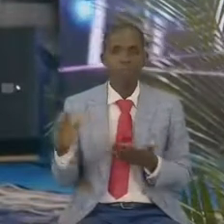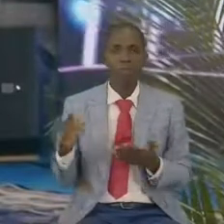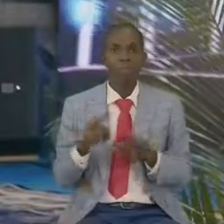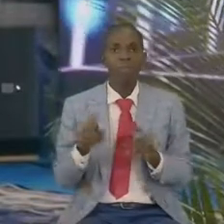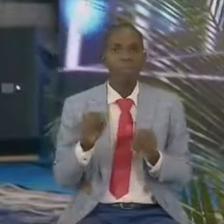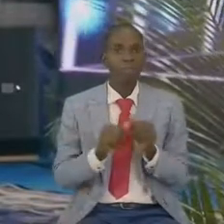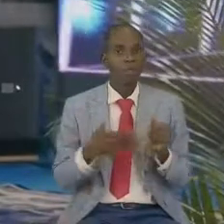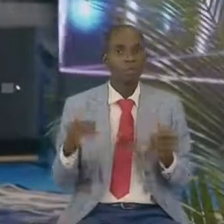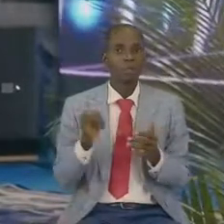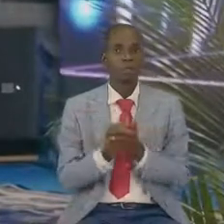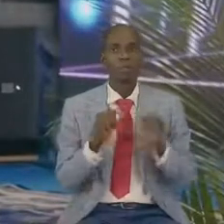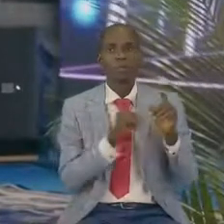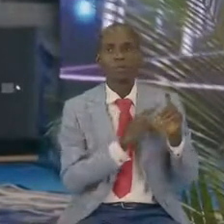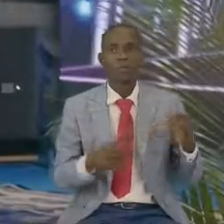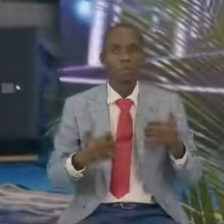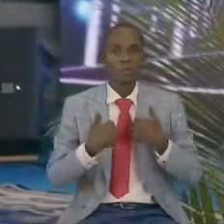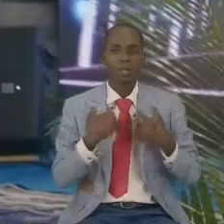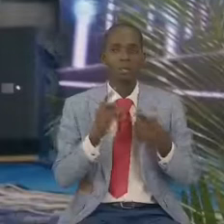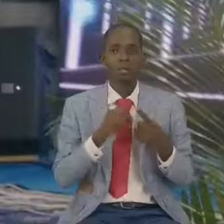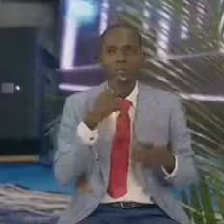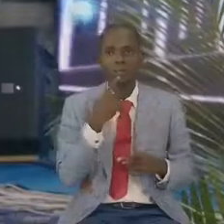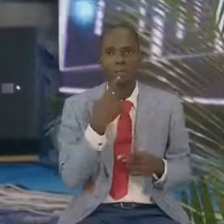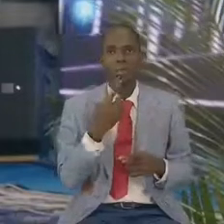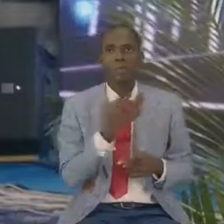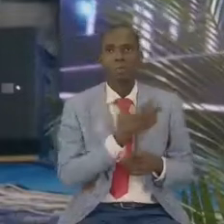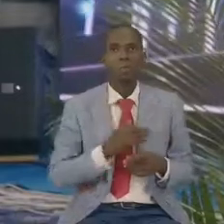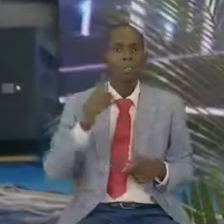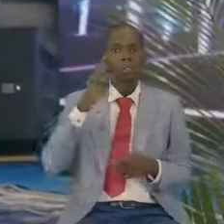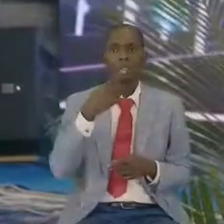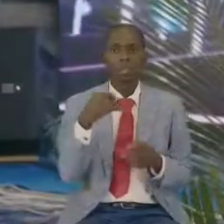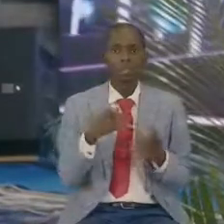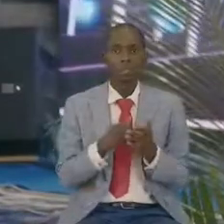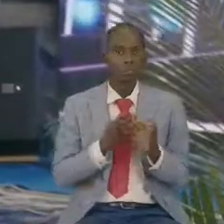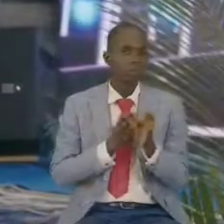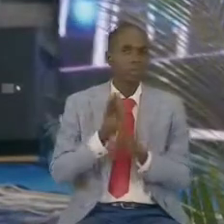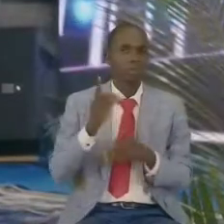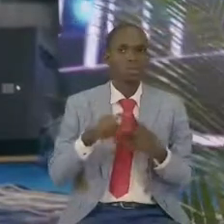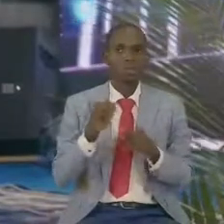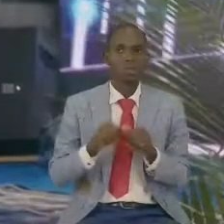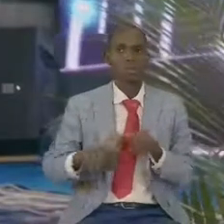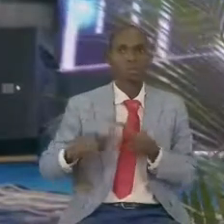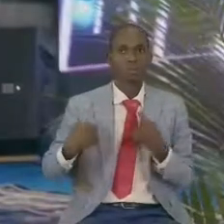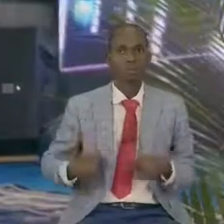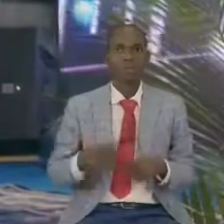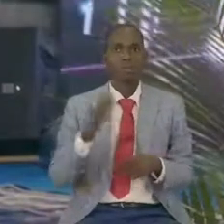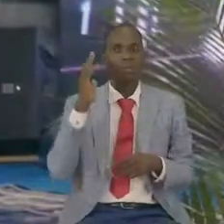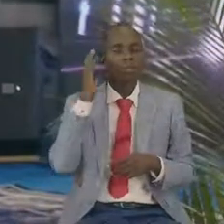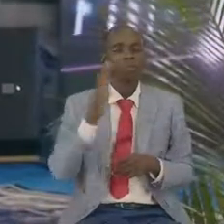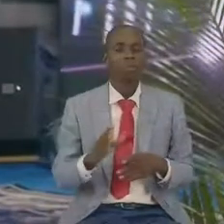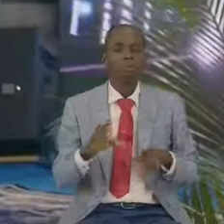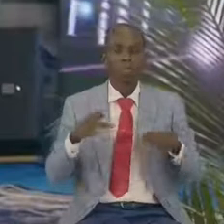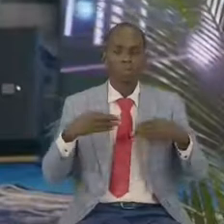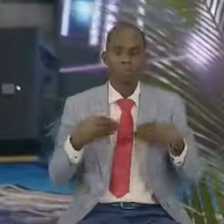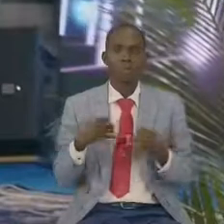ce que le Seigneur a à nous dire et qu'il le dit directement à chacun, que nous l'acceptons, que nous